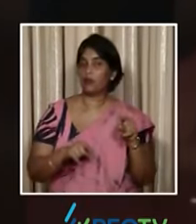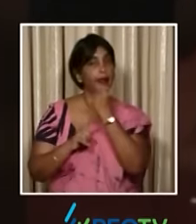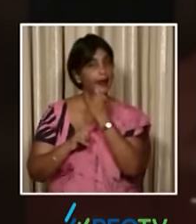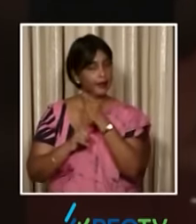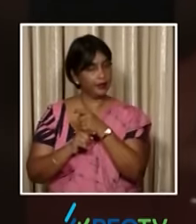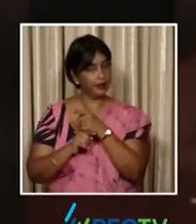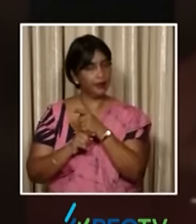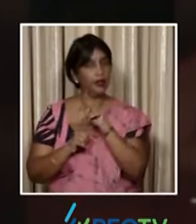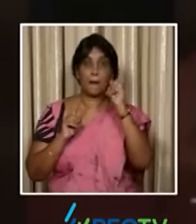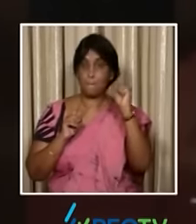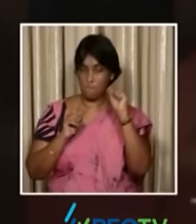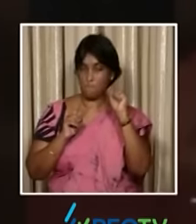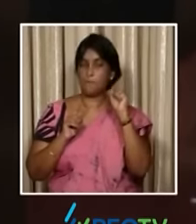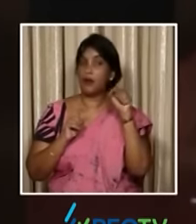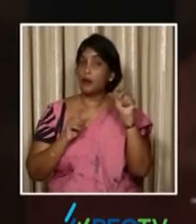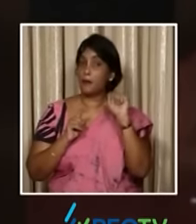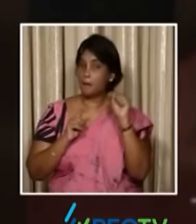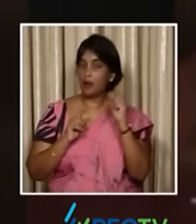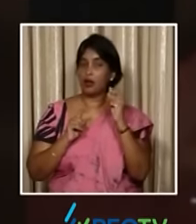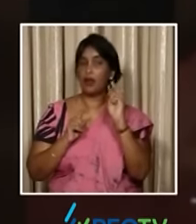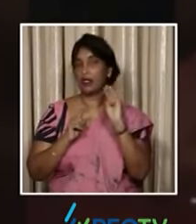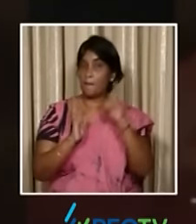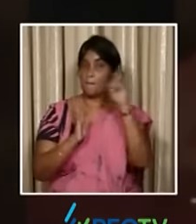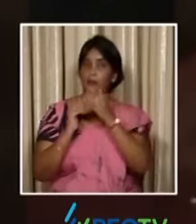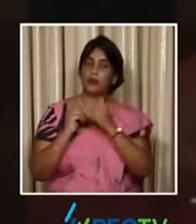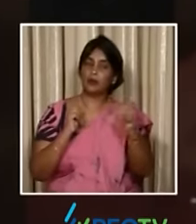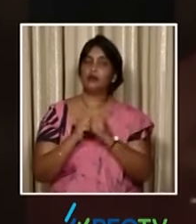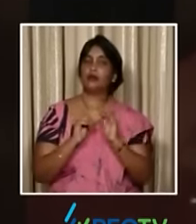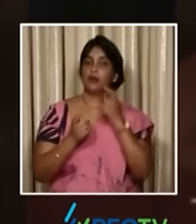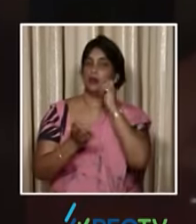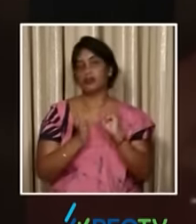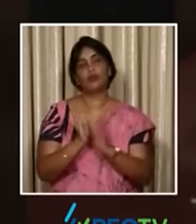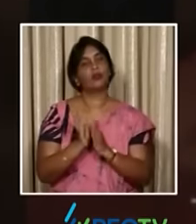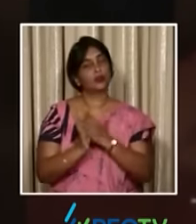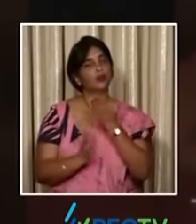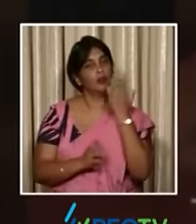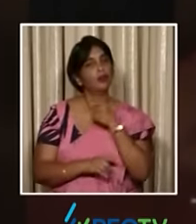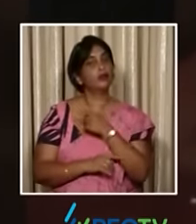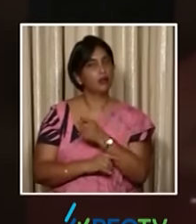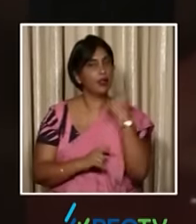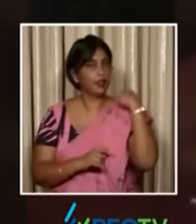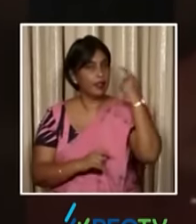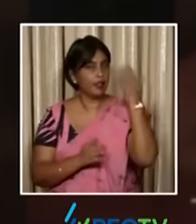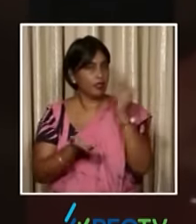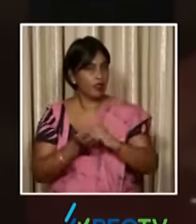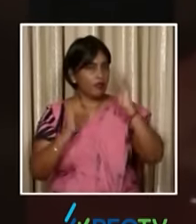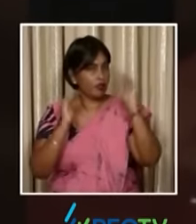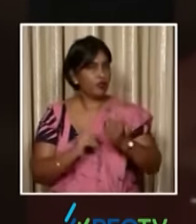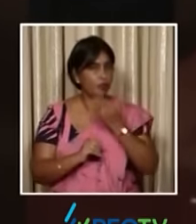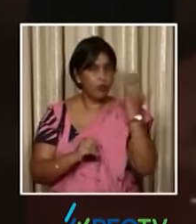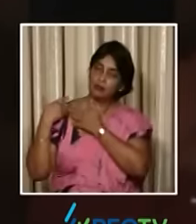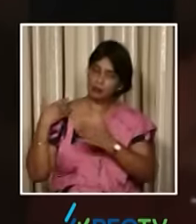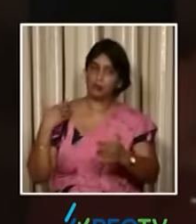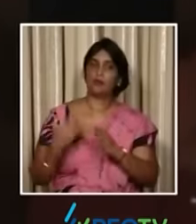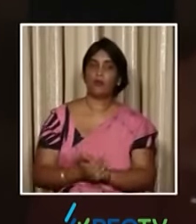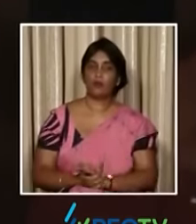ඒකක 120 දක්වා ඒ 50ක රුපියල් 30 දක්වා අඩු කරන්න. මහජන උපිතා කොමිසම පුළුවන්. ඔවුන් තව හිතනවා නම් තව අඩු කරන්න පුළුවන් කියලා අපි ඒකටත් සහයෝගය